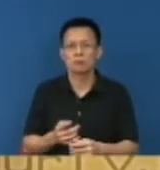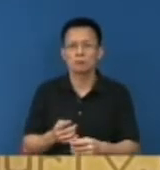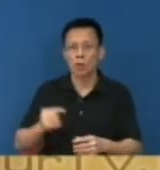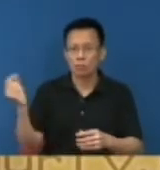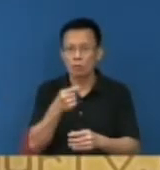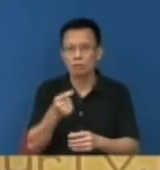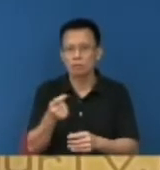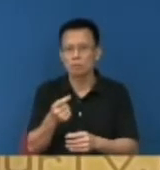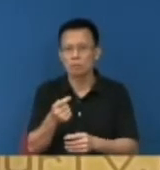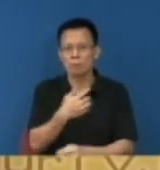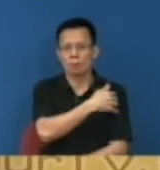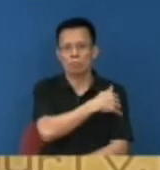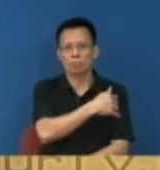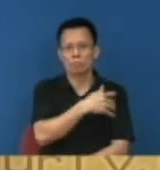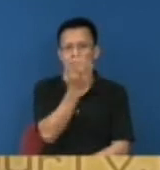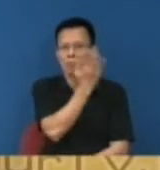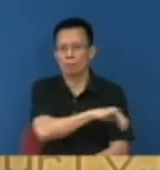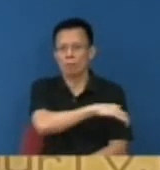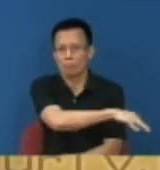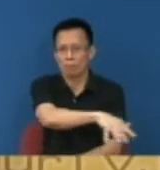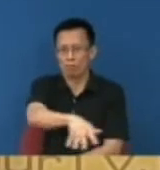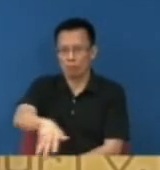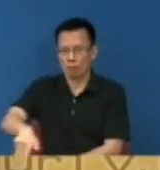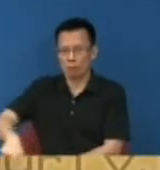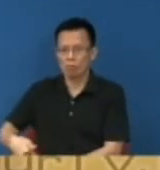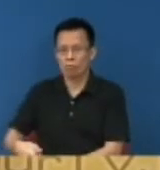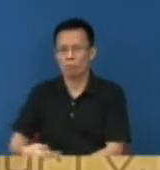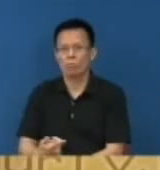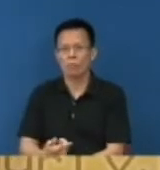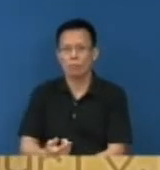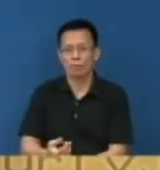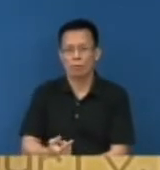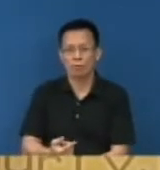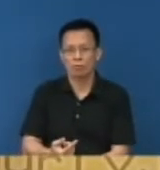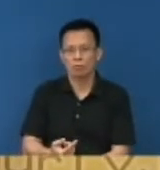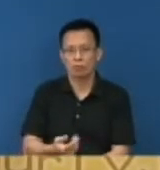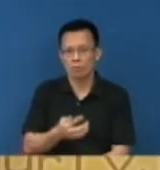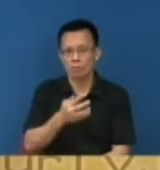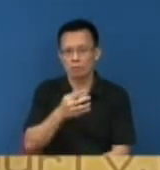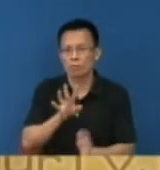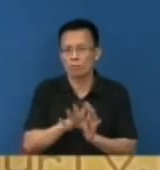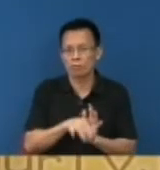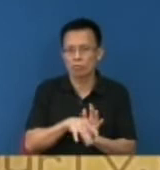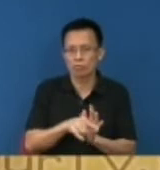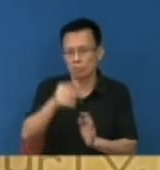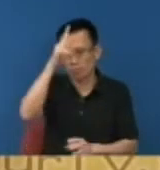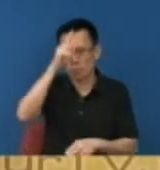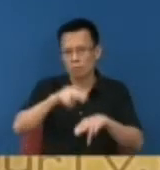用呢個杯葛五區公投作為一個注碼，同共產黨呢、這、一個